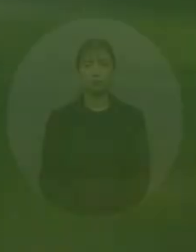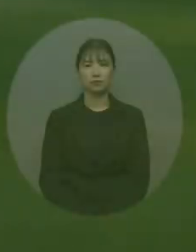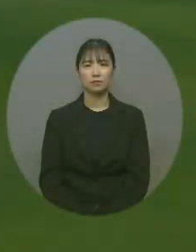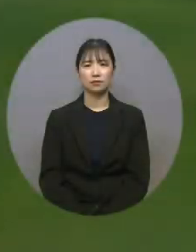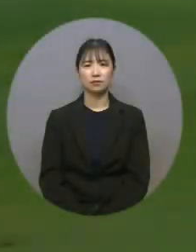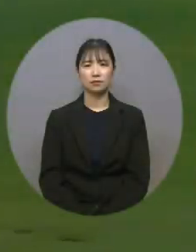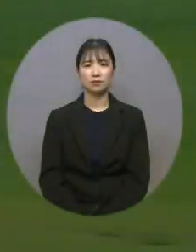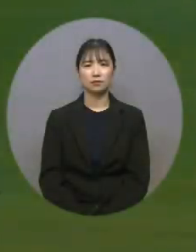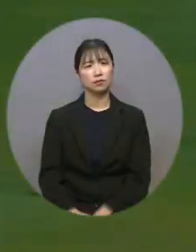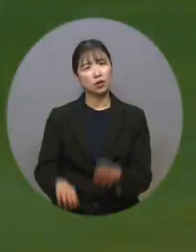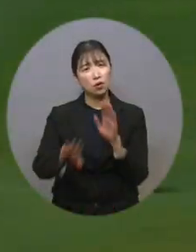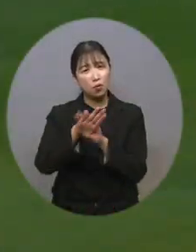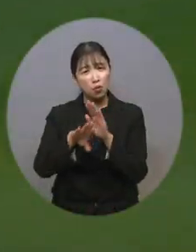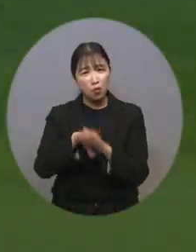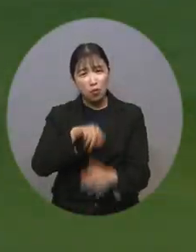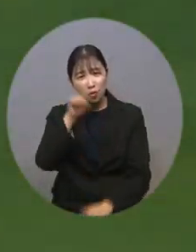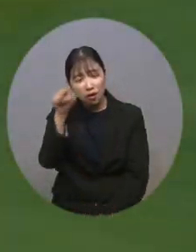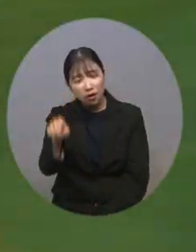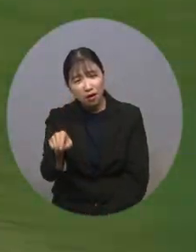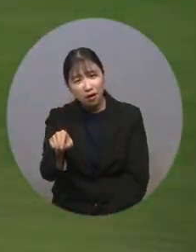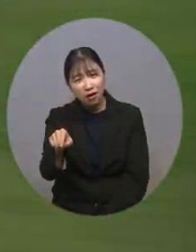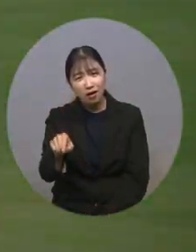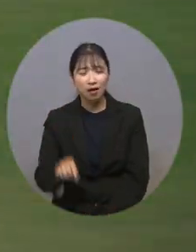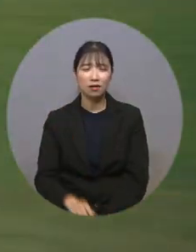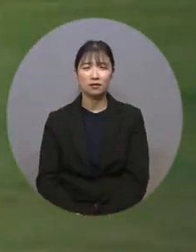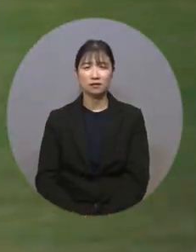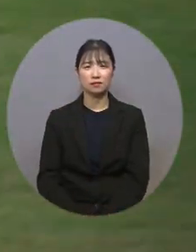오른쪽인가? 너.